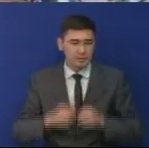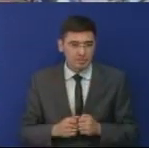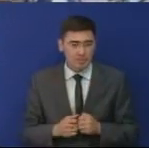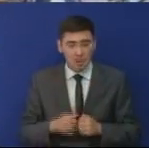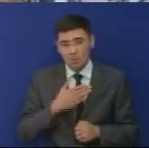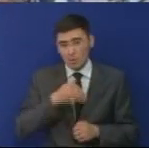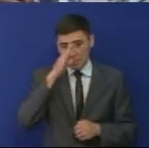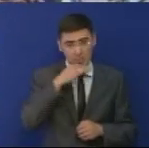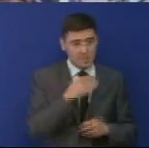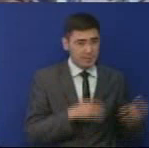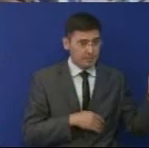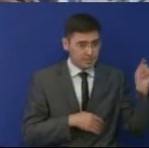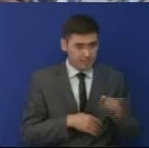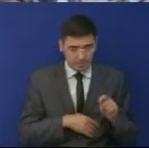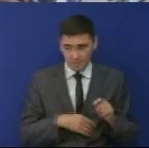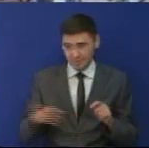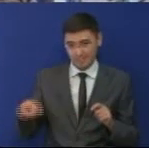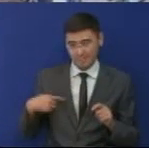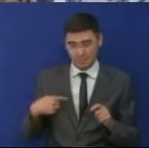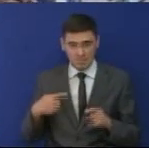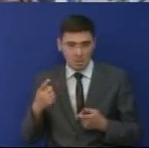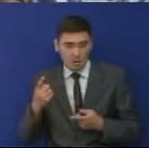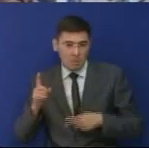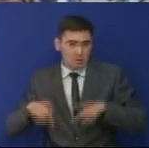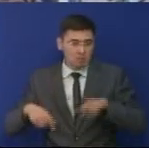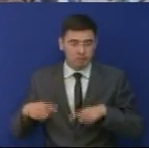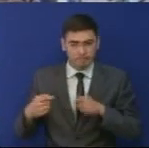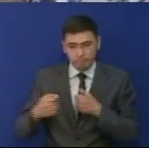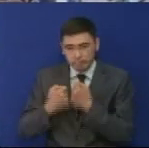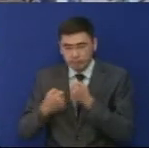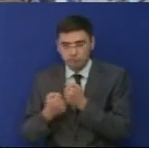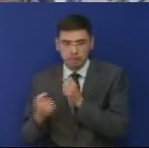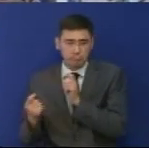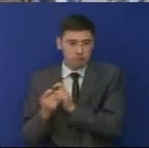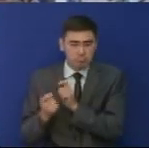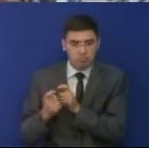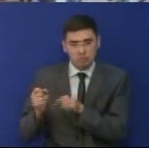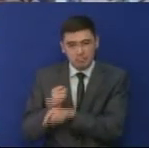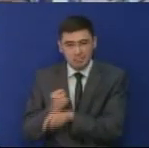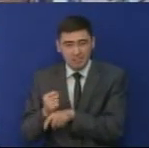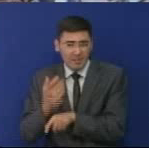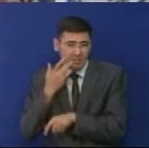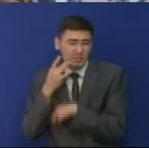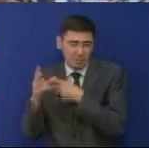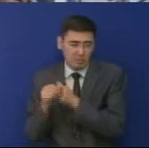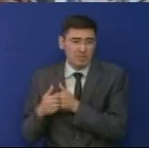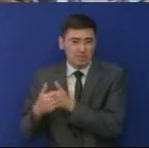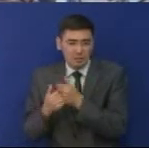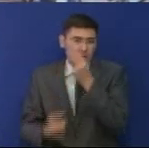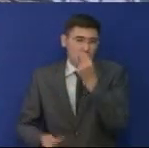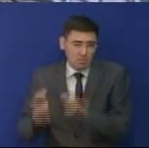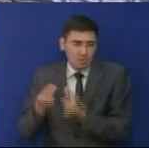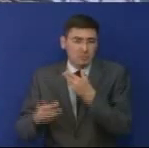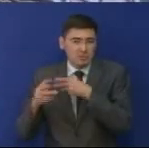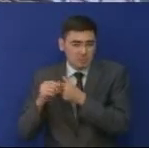Когда мой отец приезжал, мы иногда дрались, за моего отца спорили. Помню, всегда и везде были вместе, и играли, и гуляли.